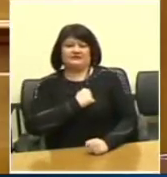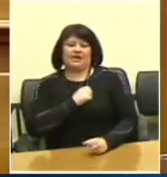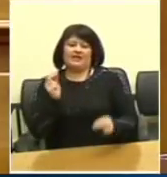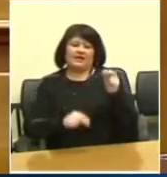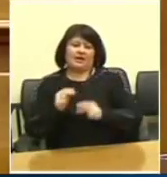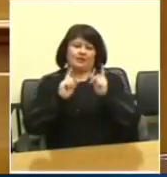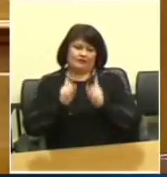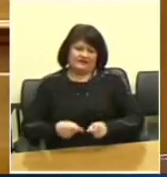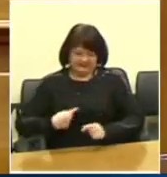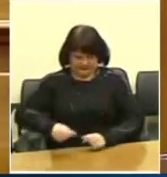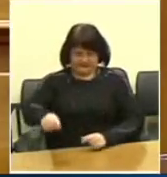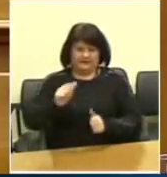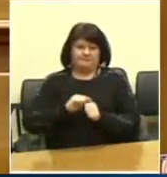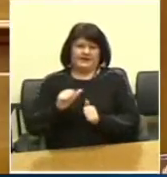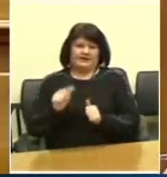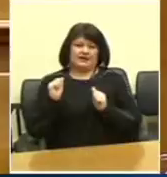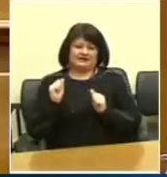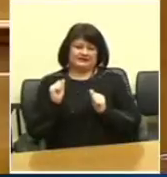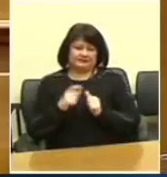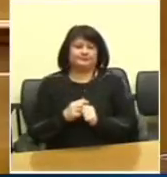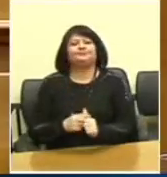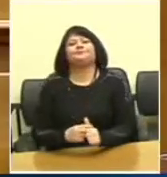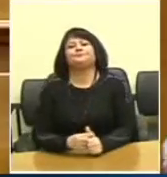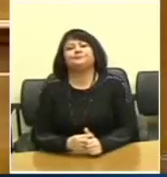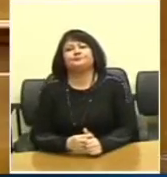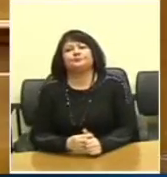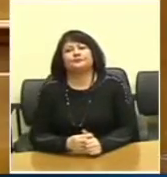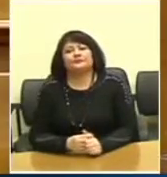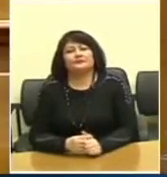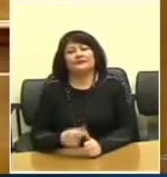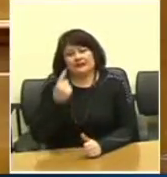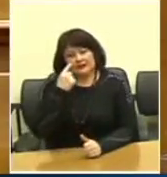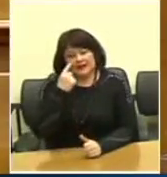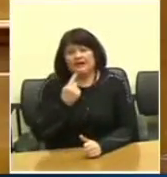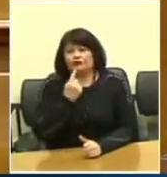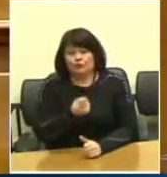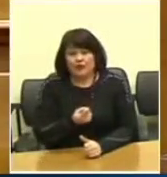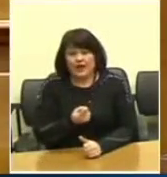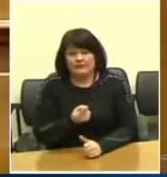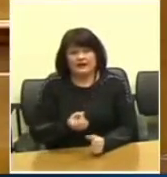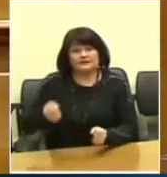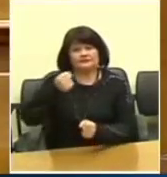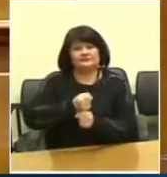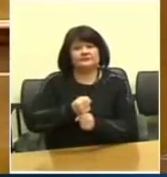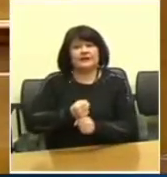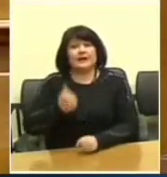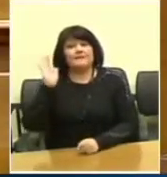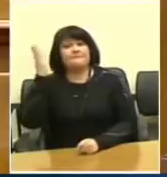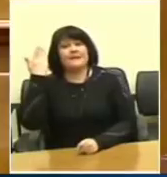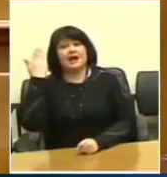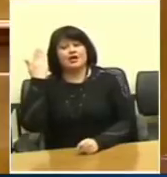τους επόμενους μήνες. Και δεν θα επιτρέψει την παλινόρθωση αυτού που εμείς ονομάζουμε παλιό